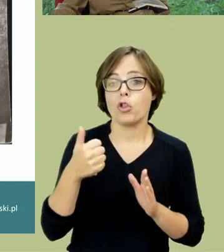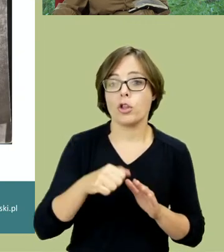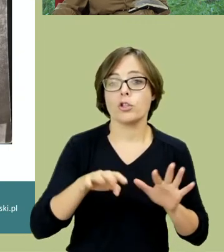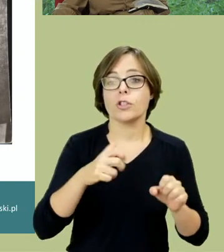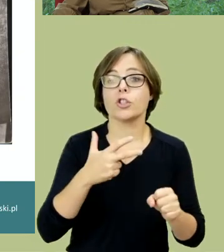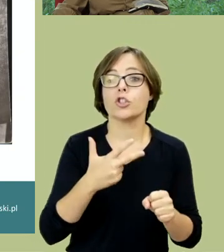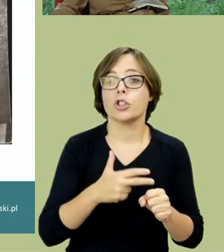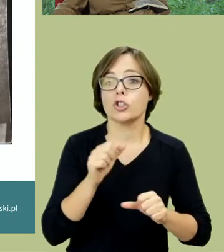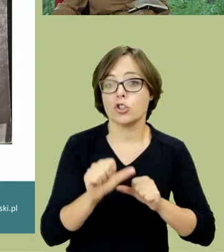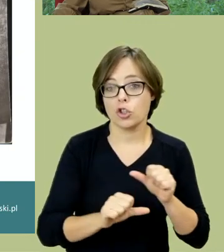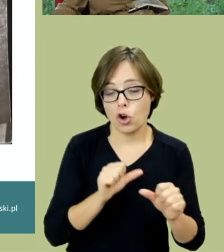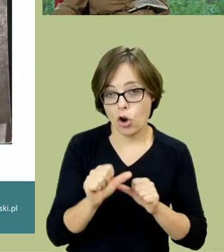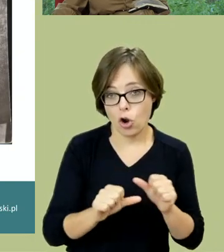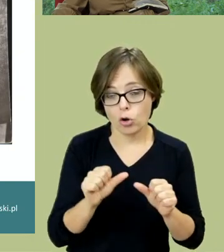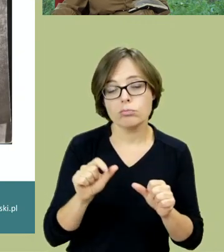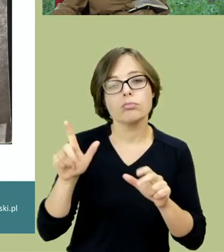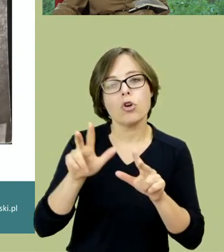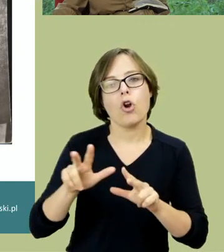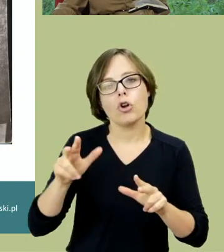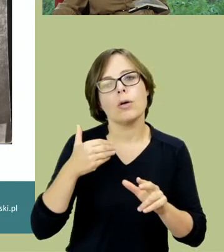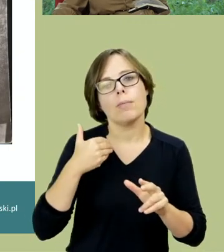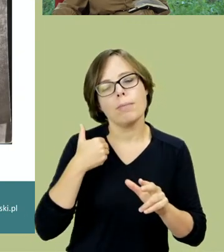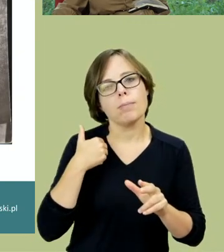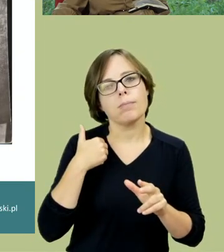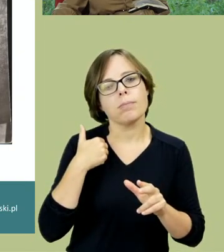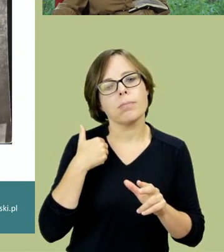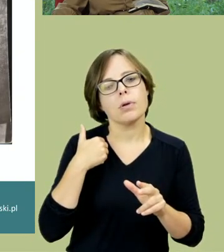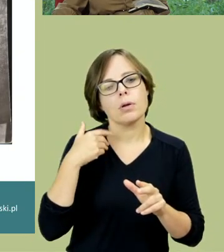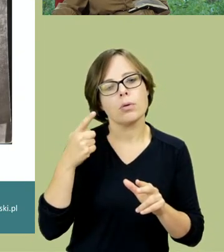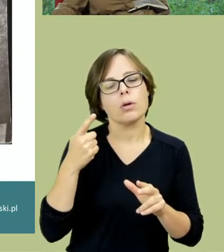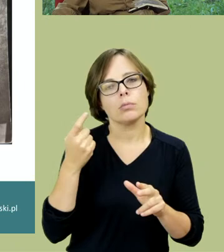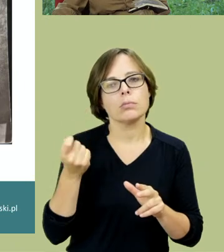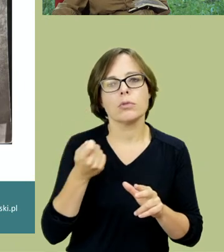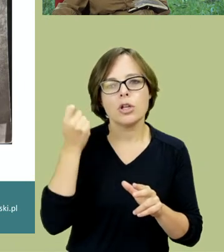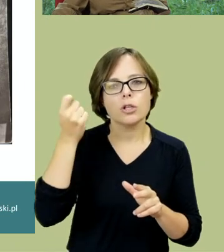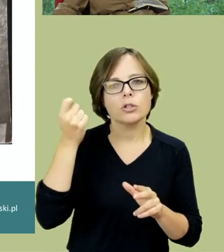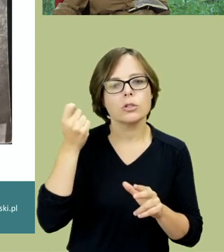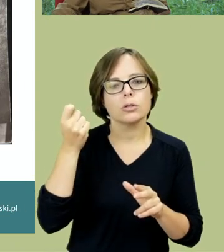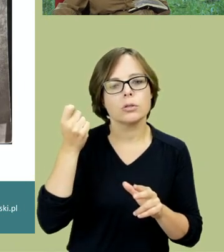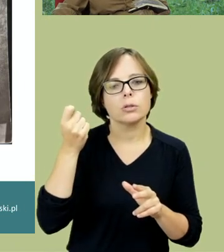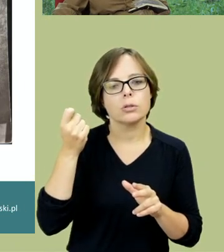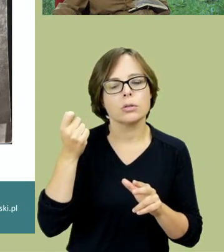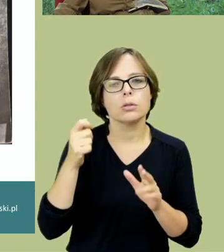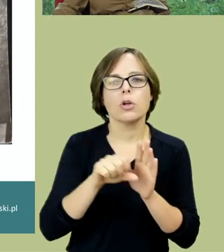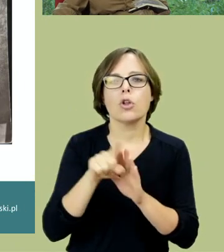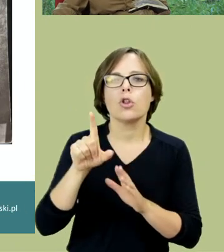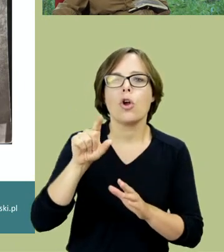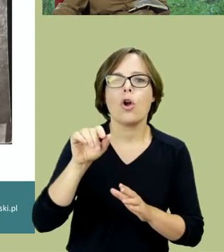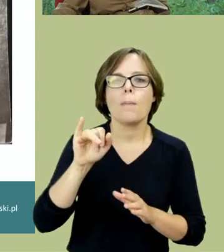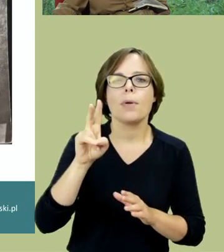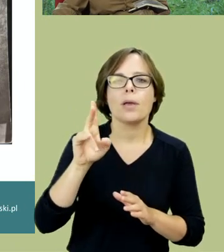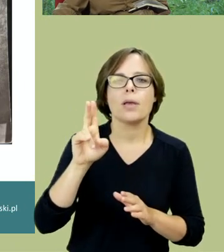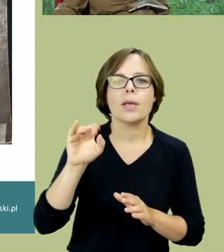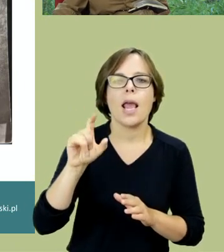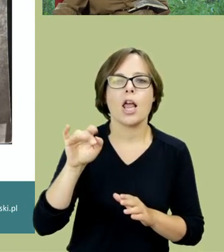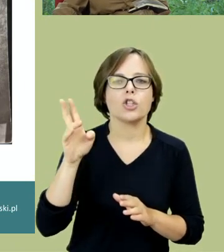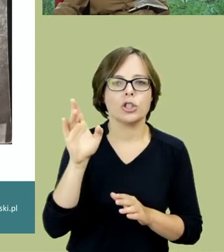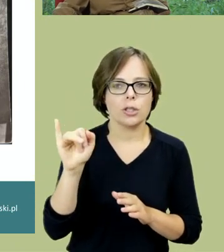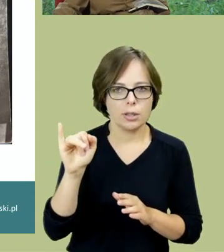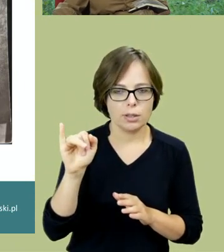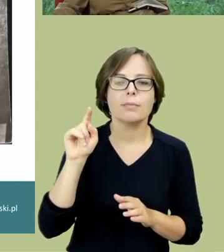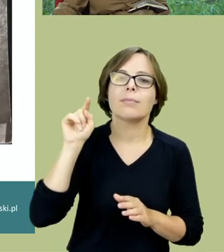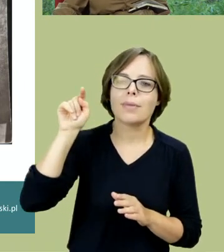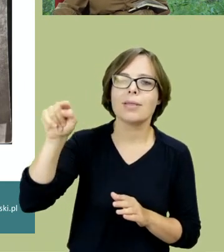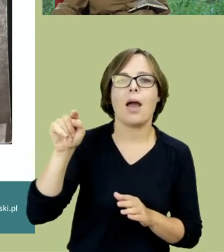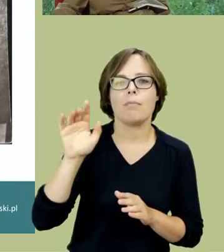roku jeździli na kilka tygodni do Pikieliszek, gdzie mieli